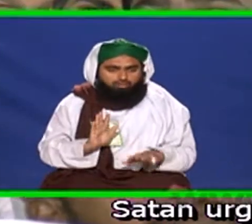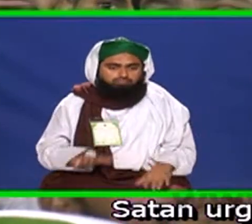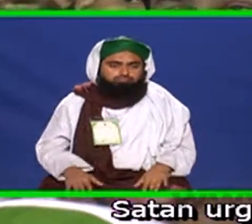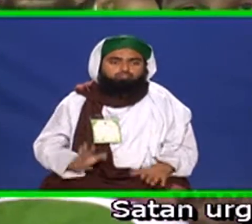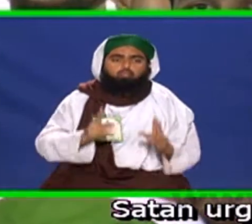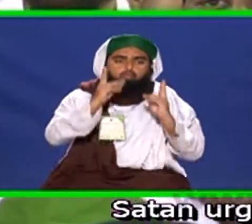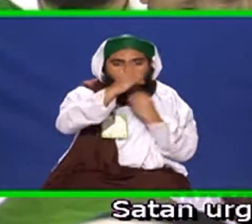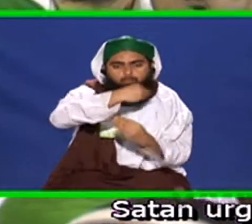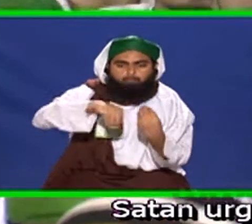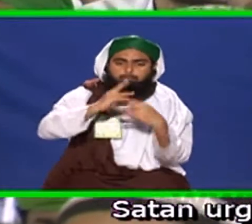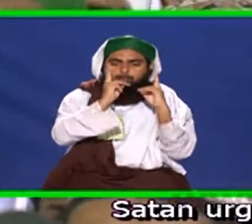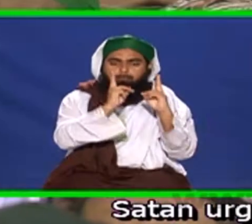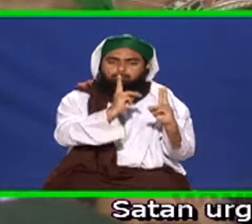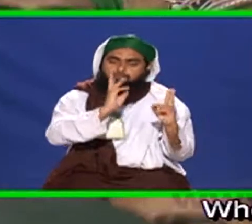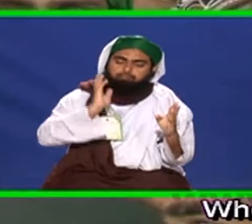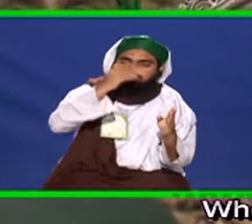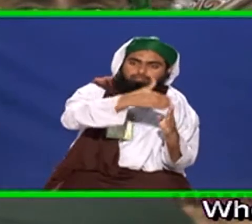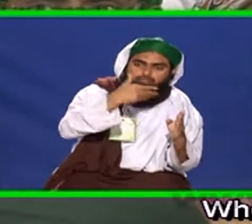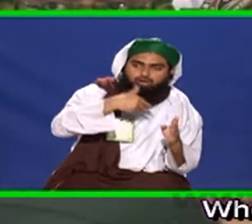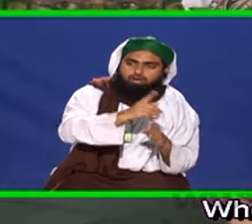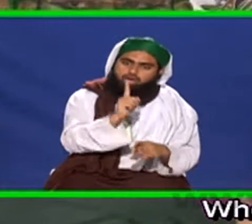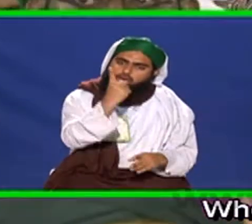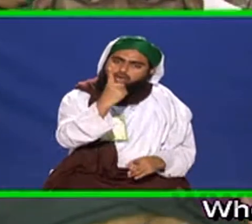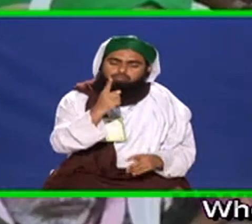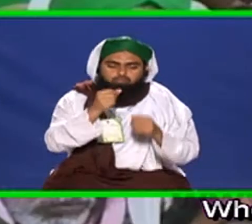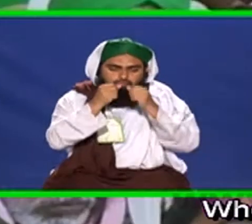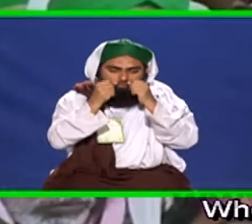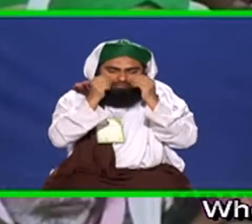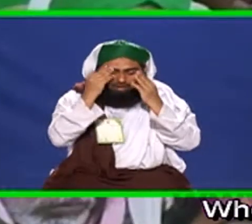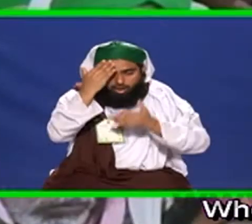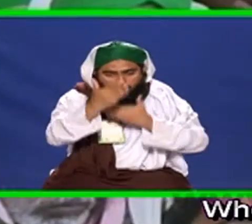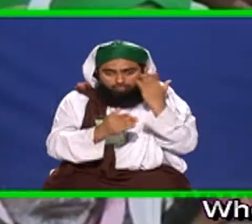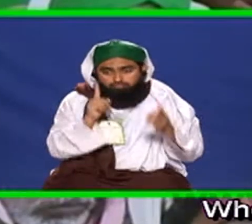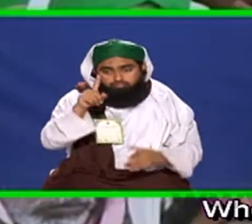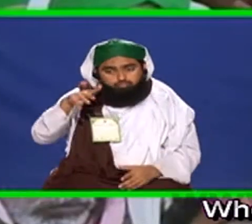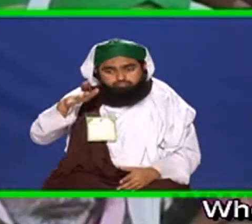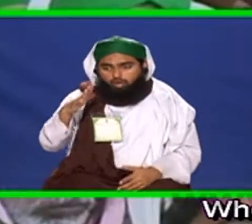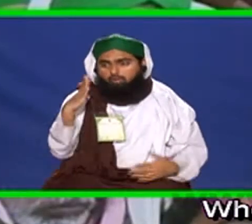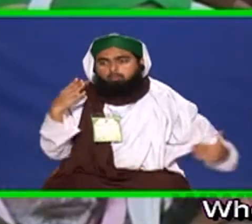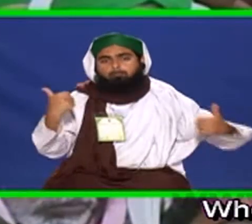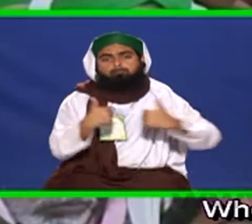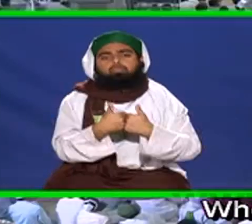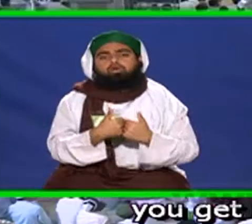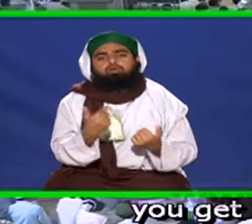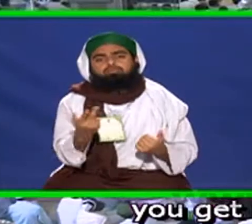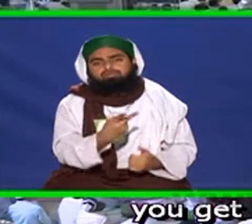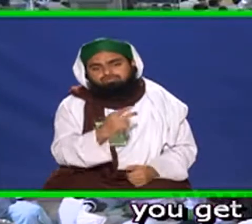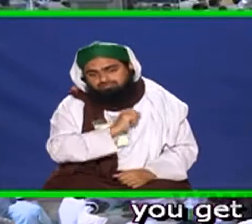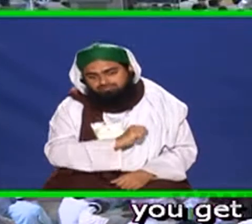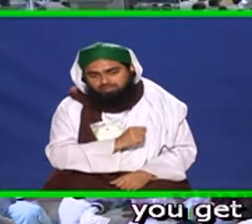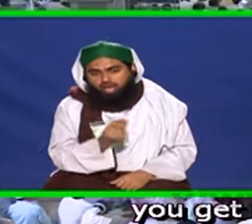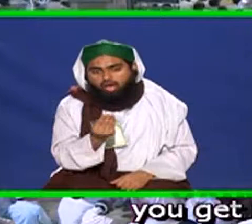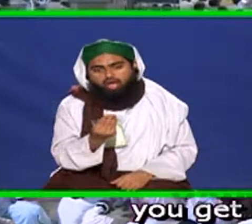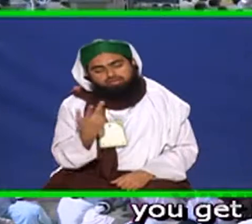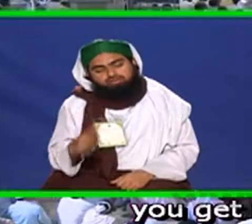شروع کرتا ہے کہ اب سو جا، رات دیر ہو گئی. لیکن وہاں مسجد حرام شریف میں 1 درود شریف پڑھو تو 1 لاکھ